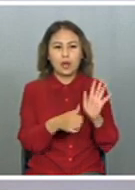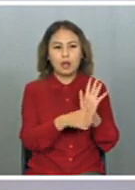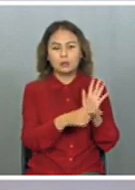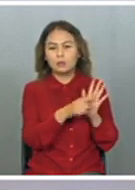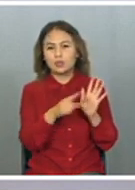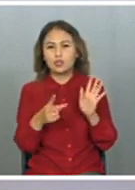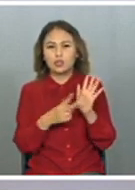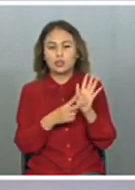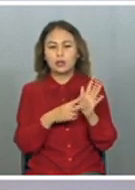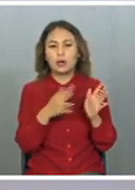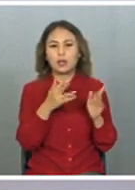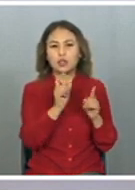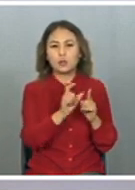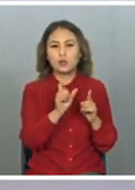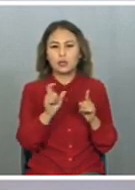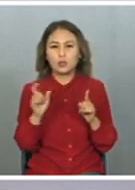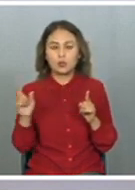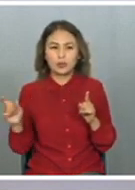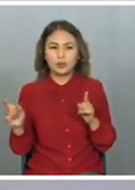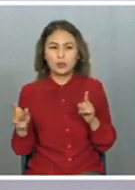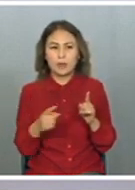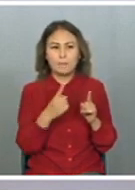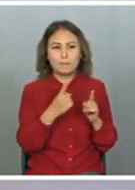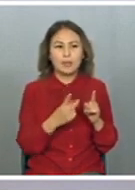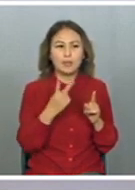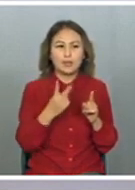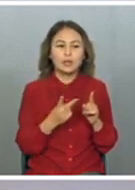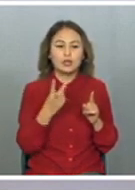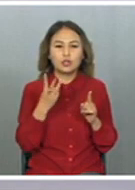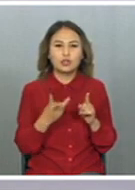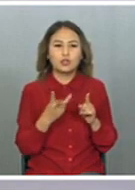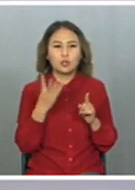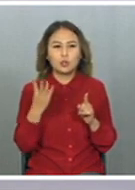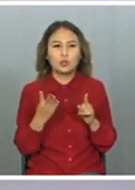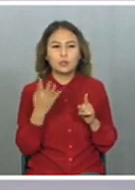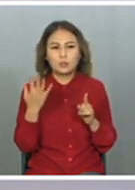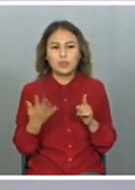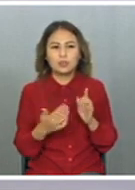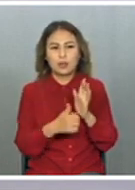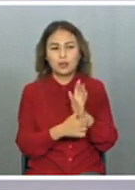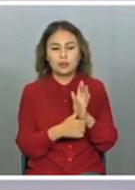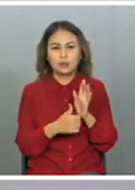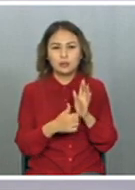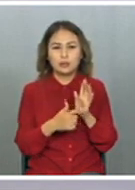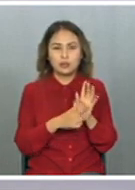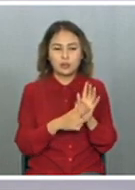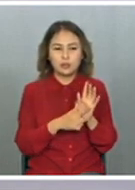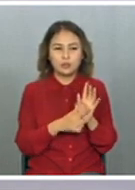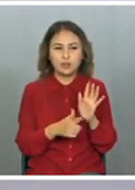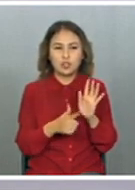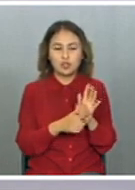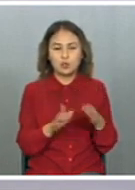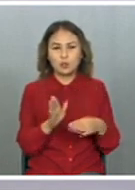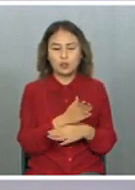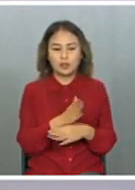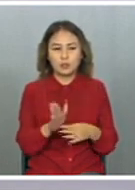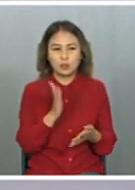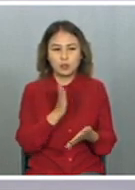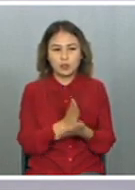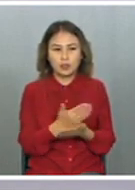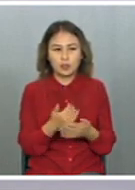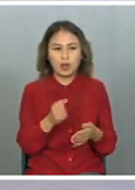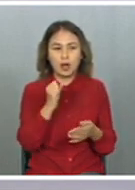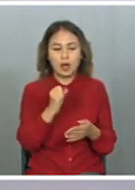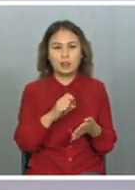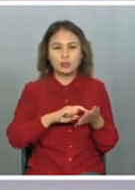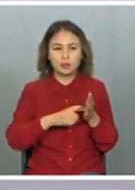арасы неше бөлікке бөлінген? 1, 2, 3, 4, 5, 6, 7. 7 бөлікке бөлінген және A